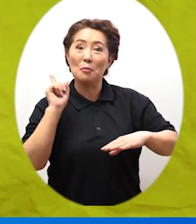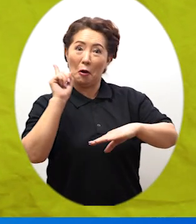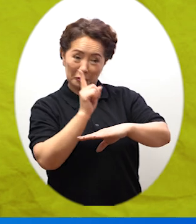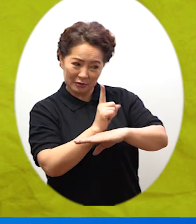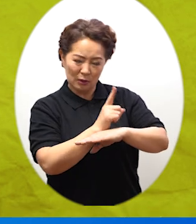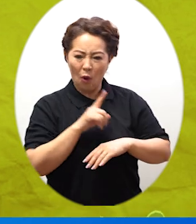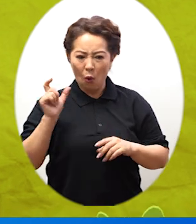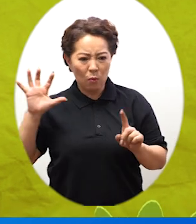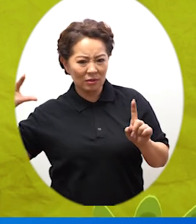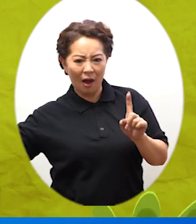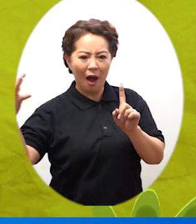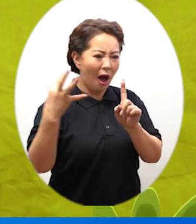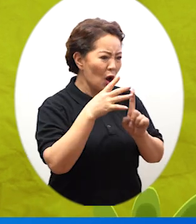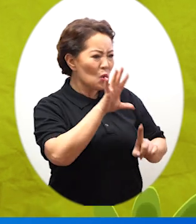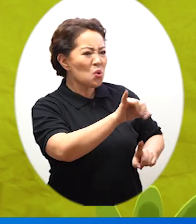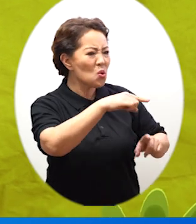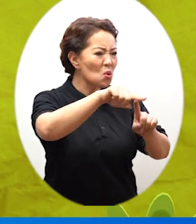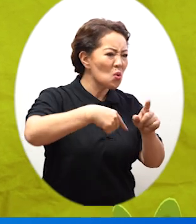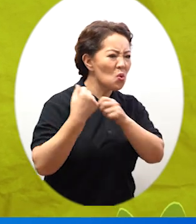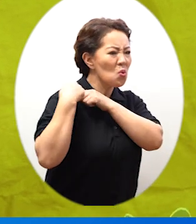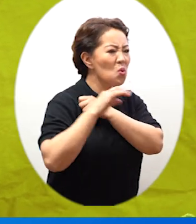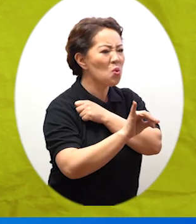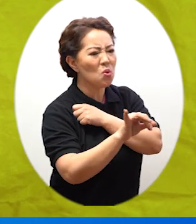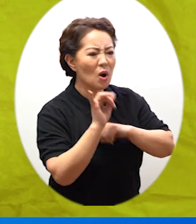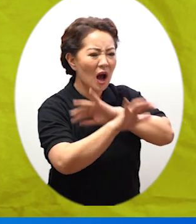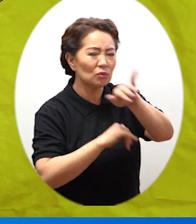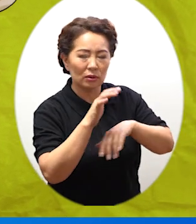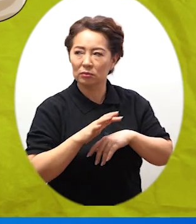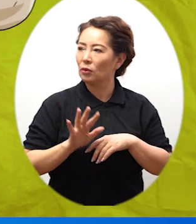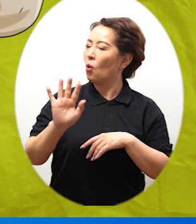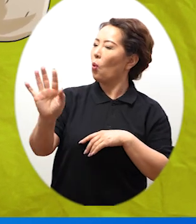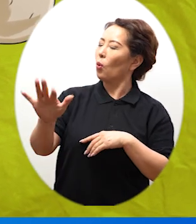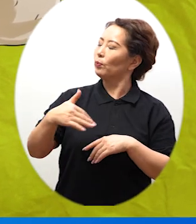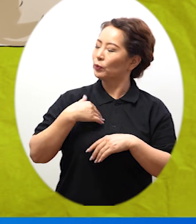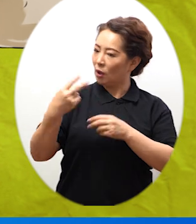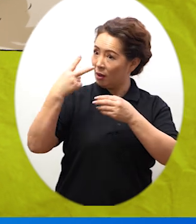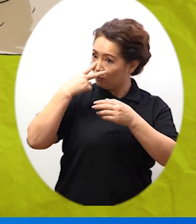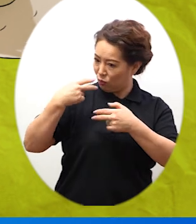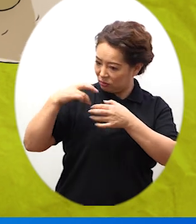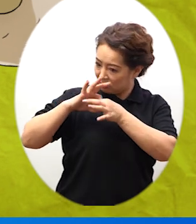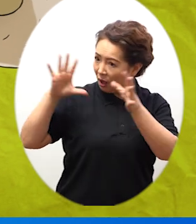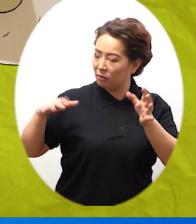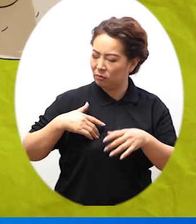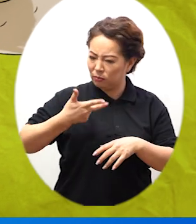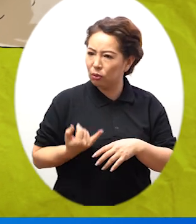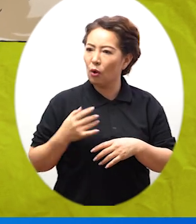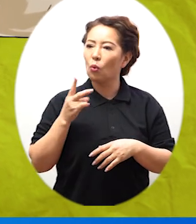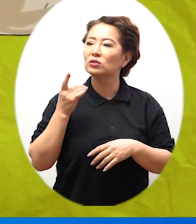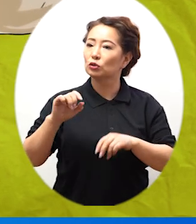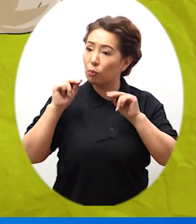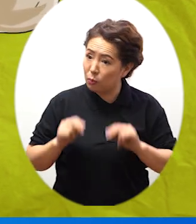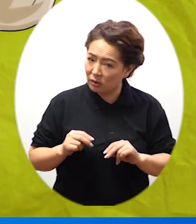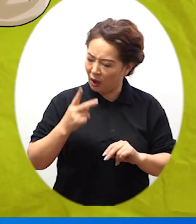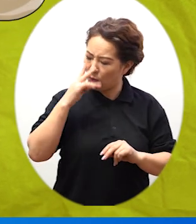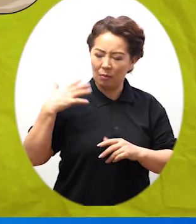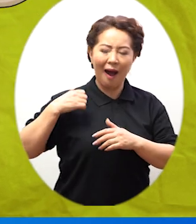гэж үзий гэж гин. Манай 1 можгор энэ алт мөнгийг үзвэл үнс болдог, харуул хальс болдог юмаа гэж хэлж гин. Гэтэл